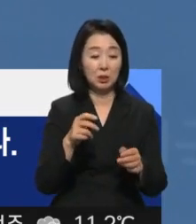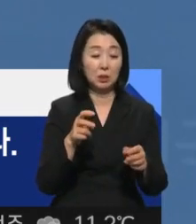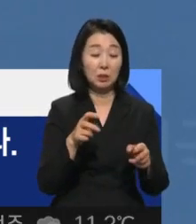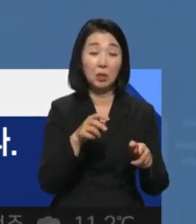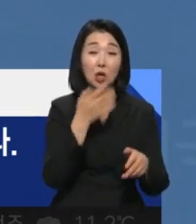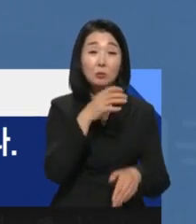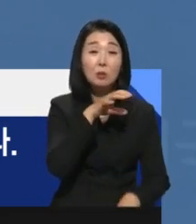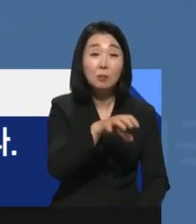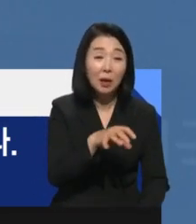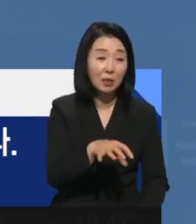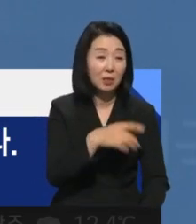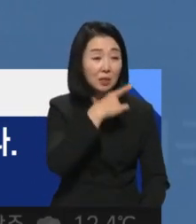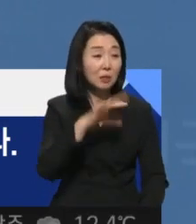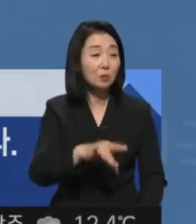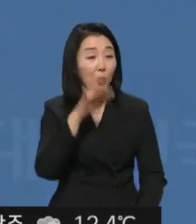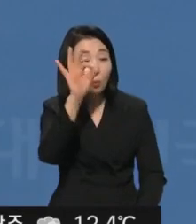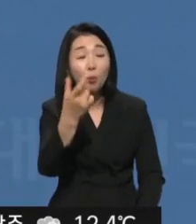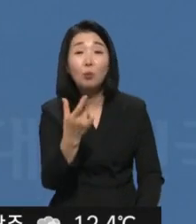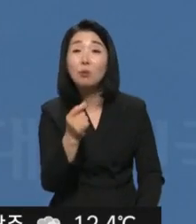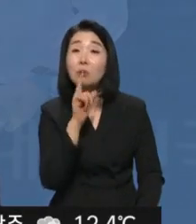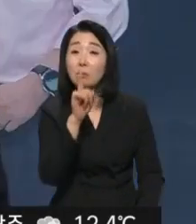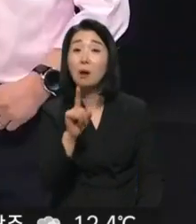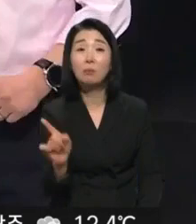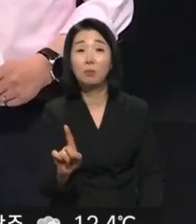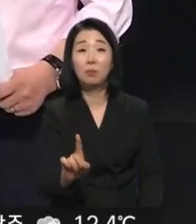보는 것처럼 굴고 있습니다.